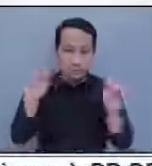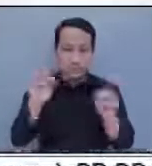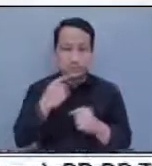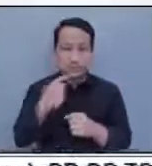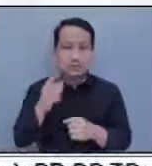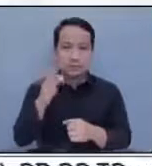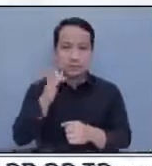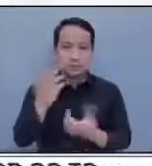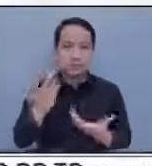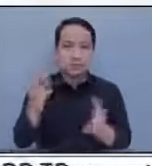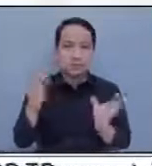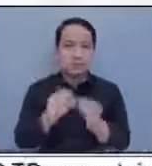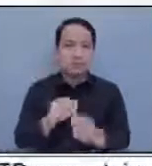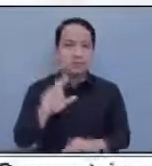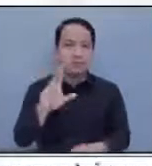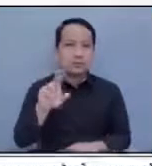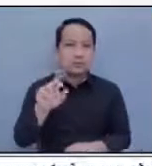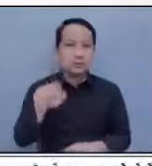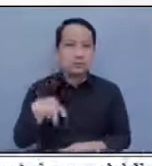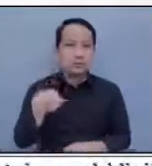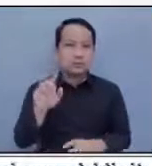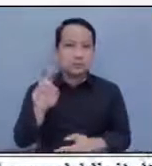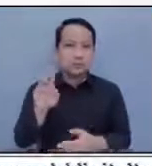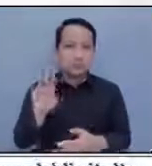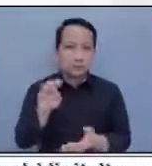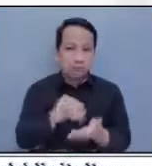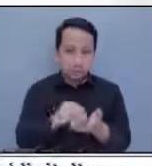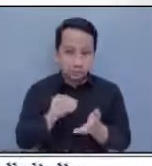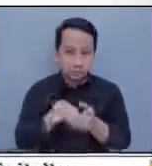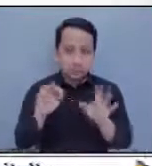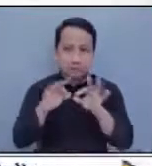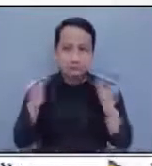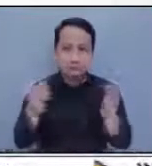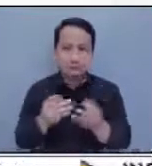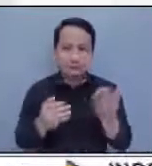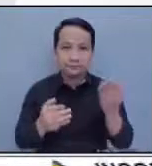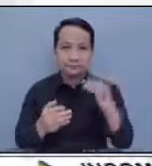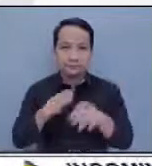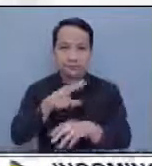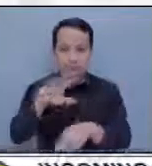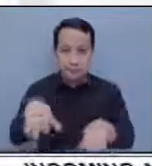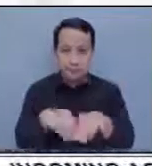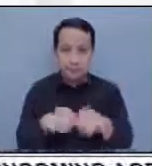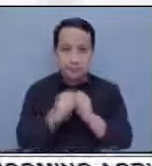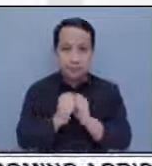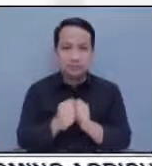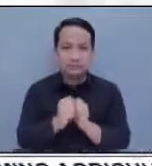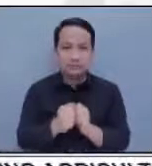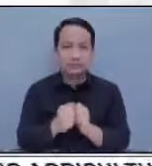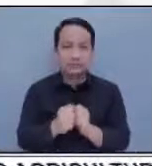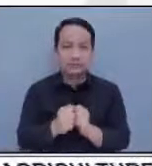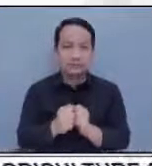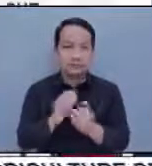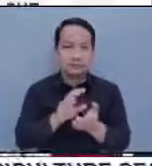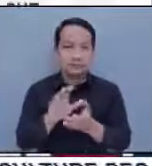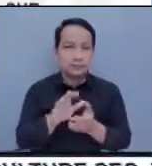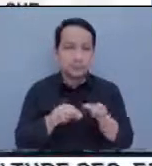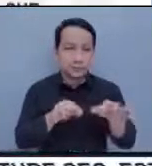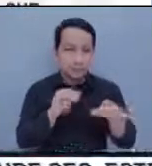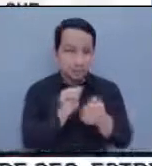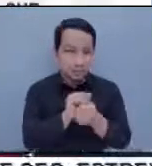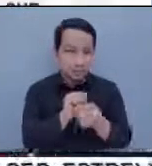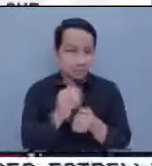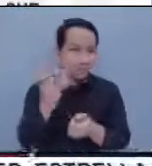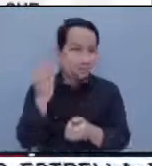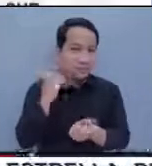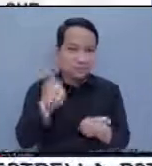higit 12 milyong pamilya ang makikinabang dito na dati na rin kabilang sa mga unconditional cash transfer ng pamahalaan. Meron